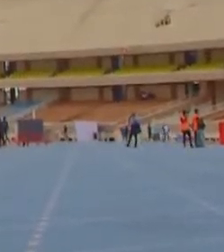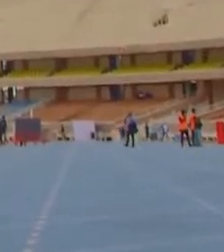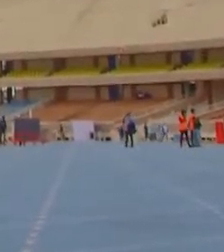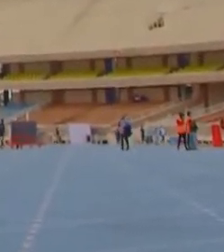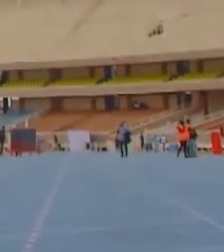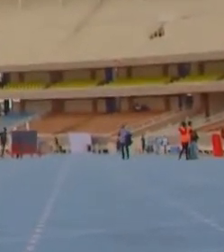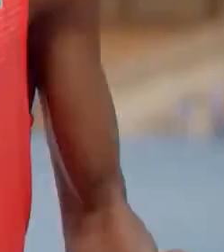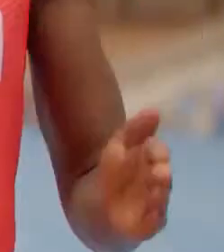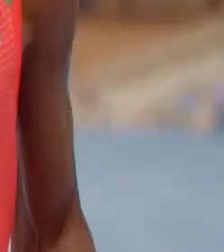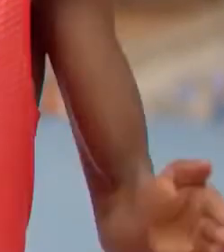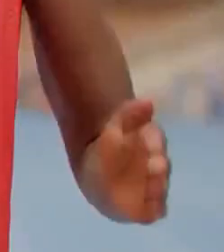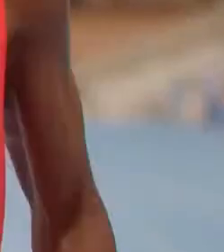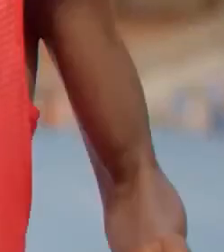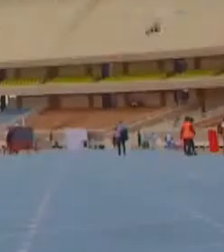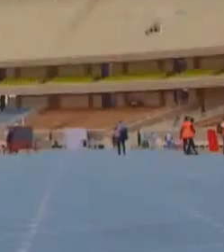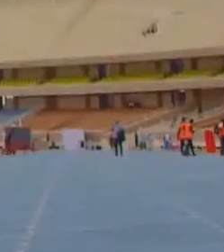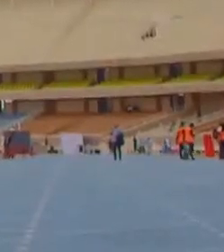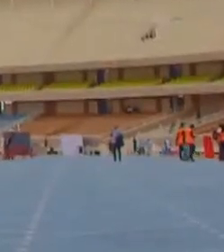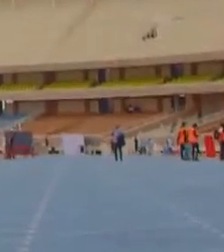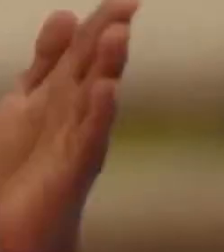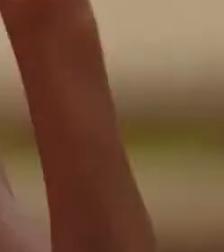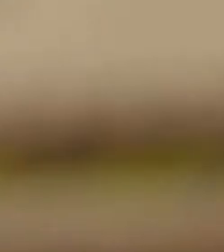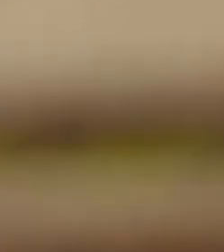Unafanya nini? Niko Mombasa road, naelekea airport.